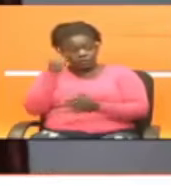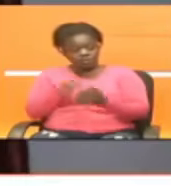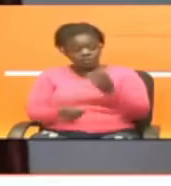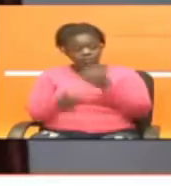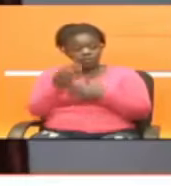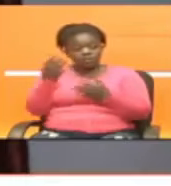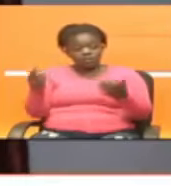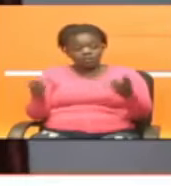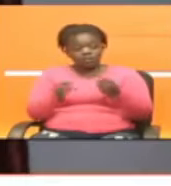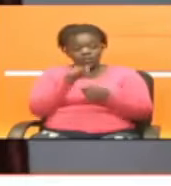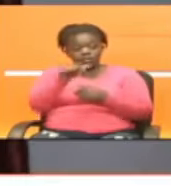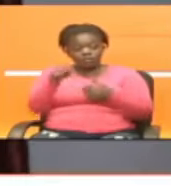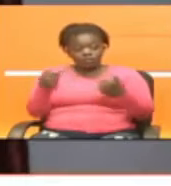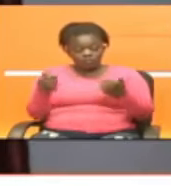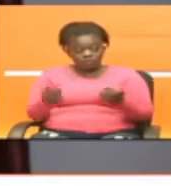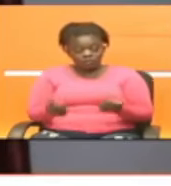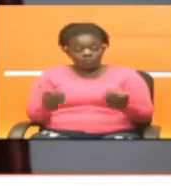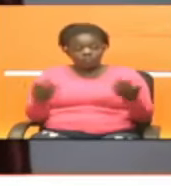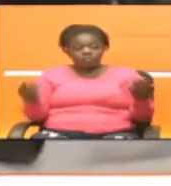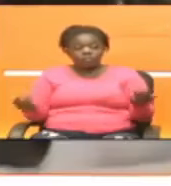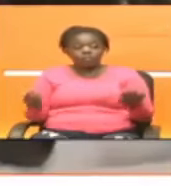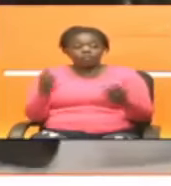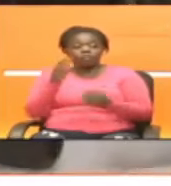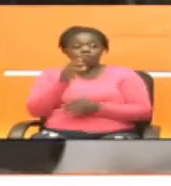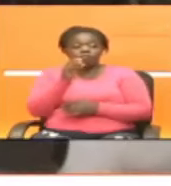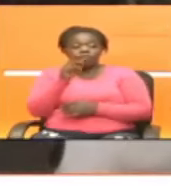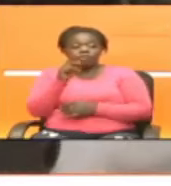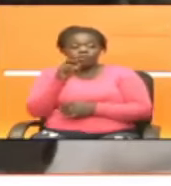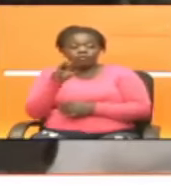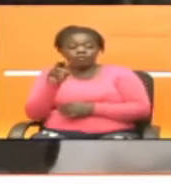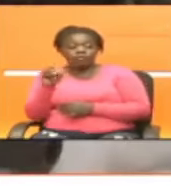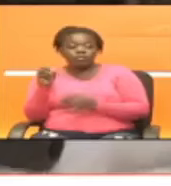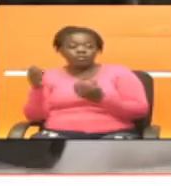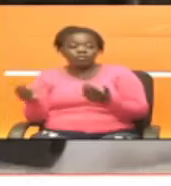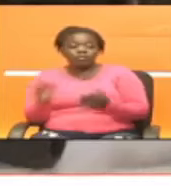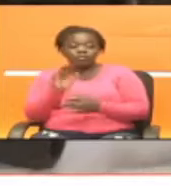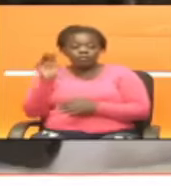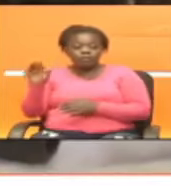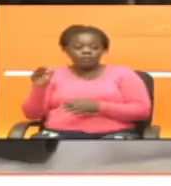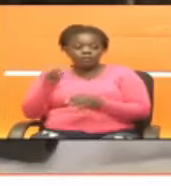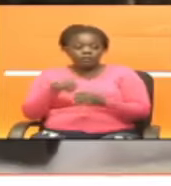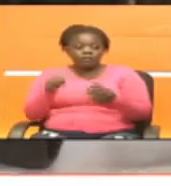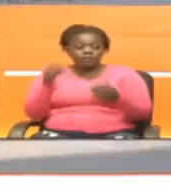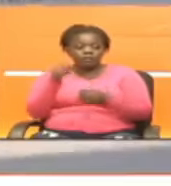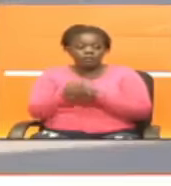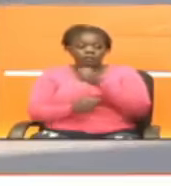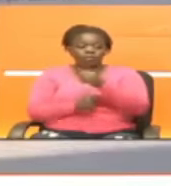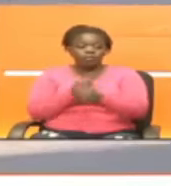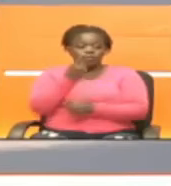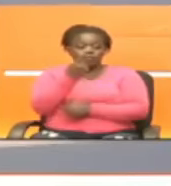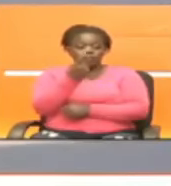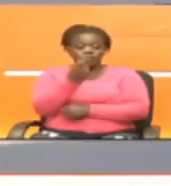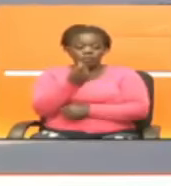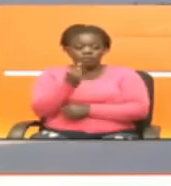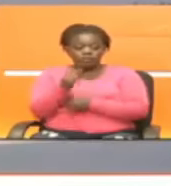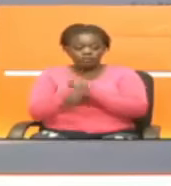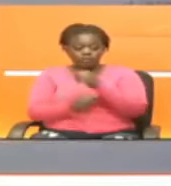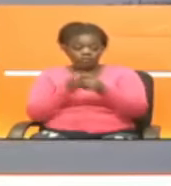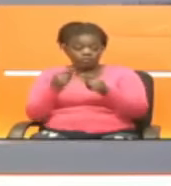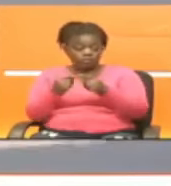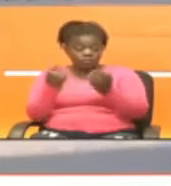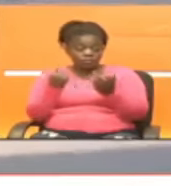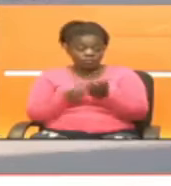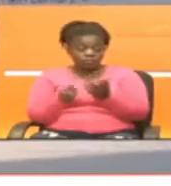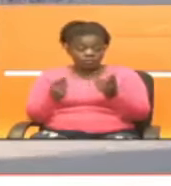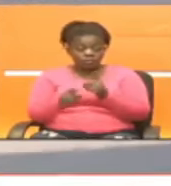webayimbide misanga nebisikala abajulize okuli kaloli bangene matia mulomba byakomezwa okuno yokujika emyaka enkaga eranga biri kuyana mataz